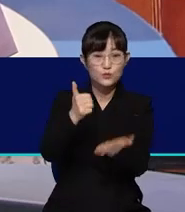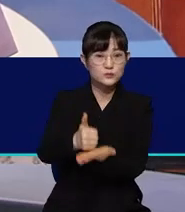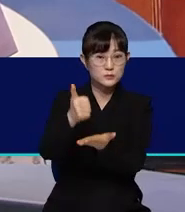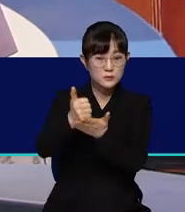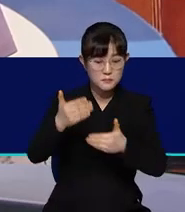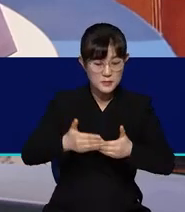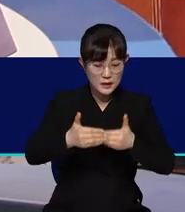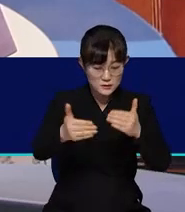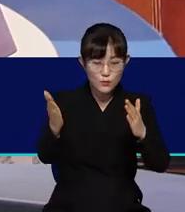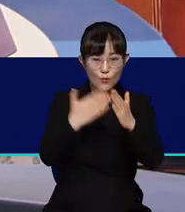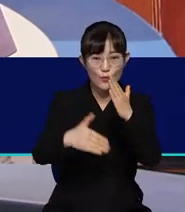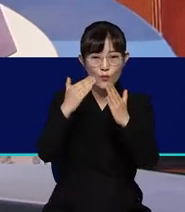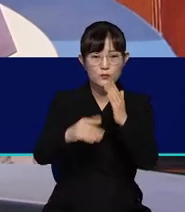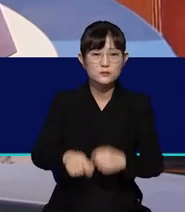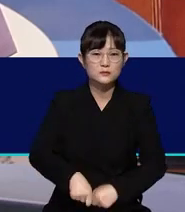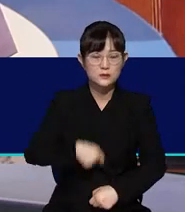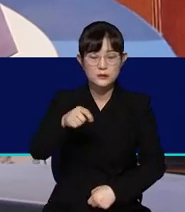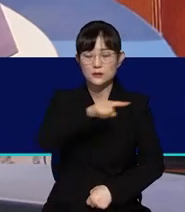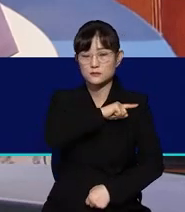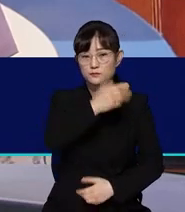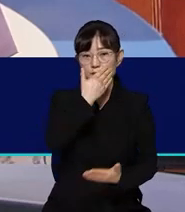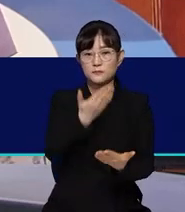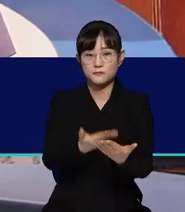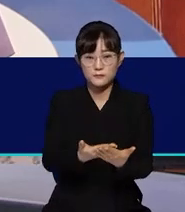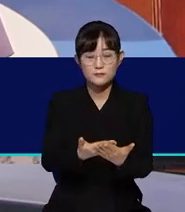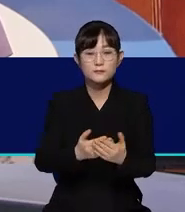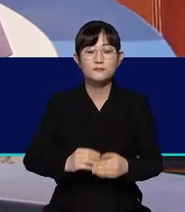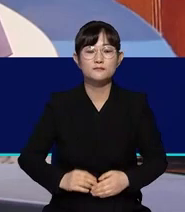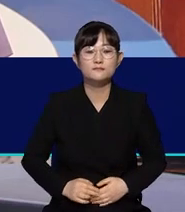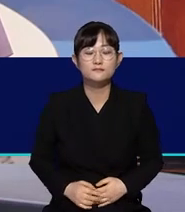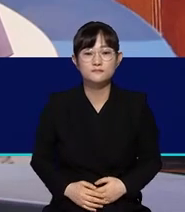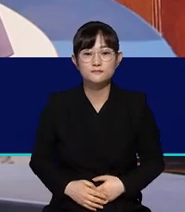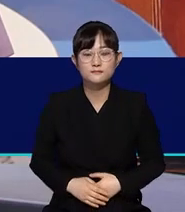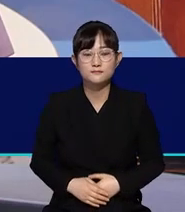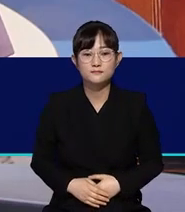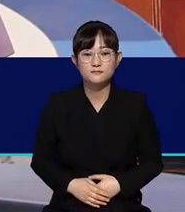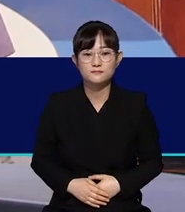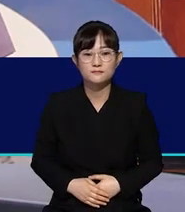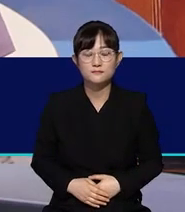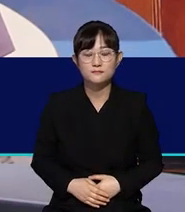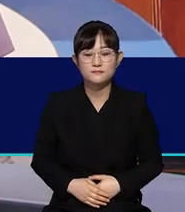과정에 공정성이 가장 큰 과제로 떠오르고 있습니다 이현길